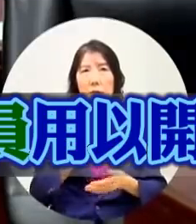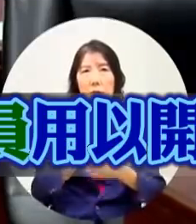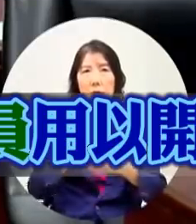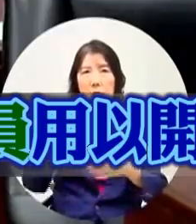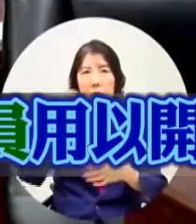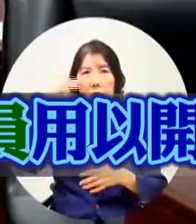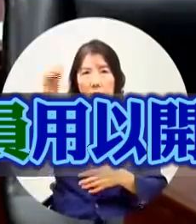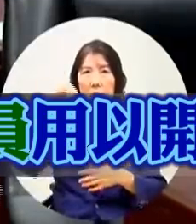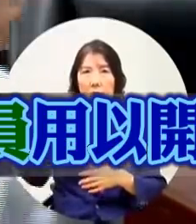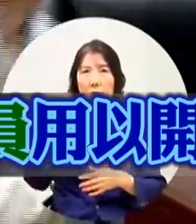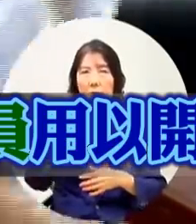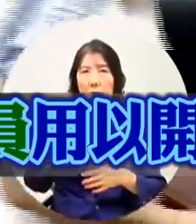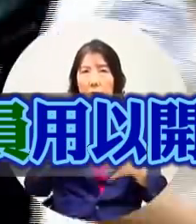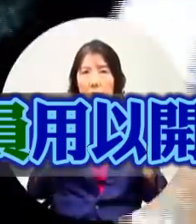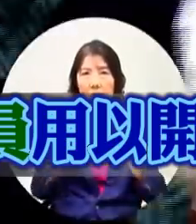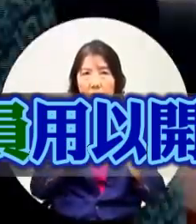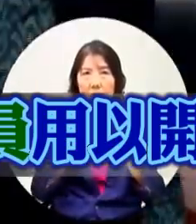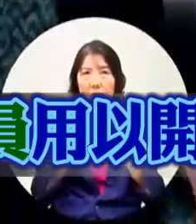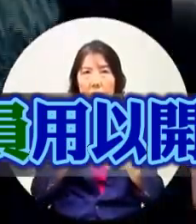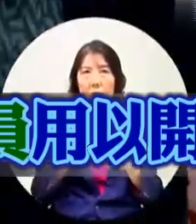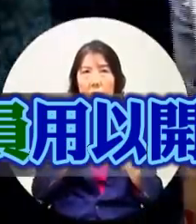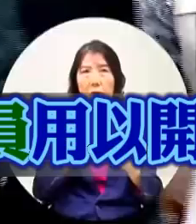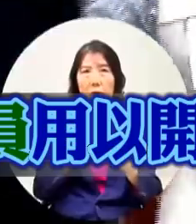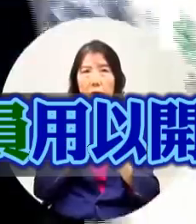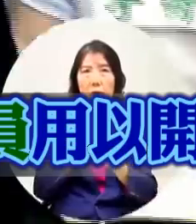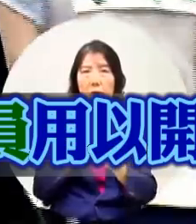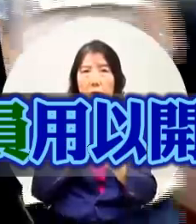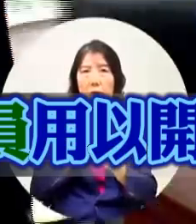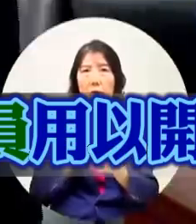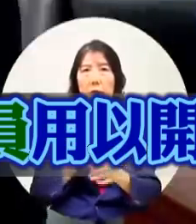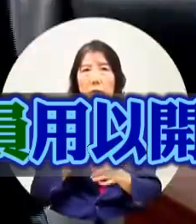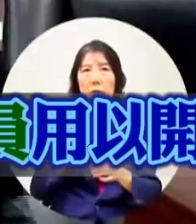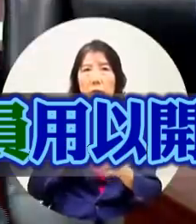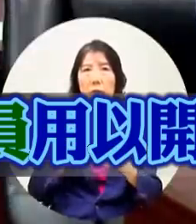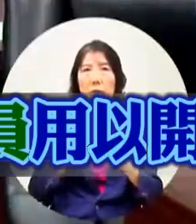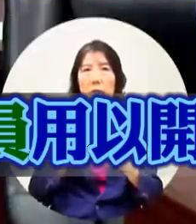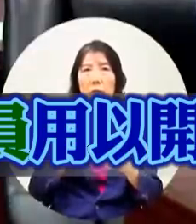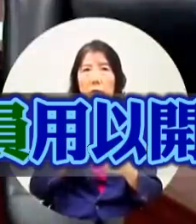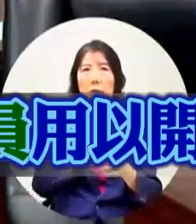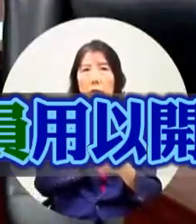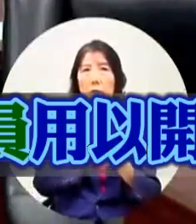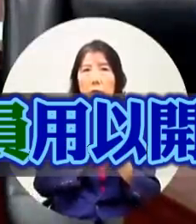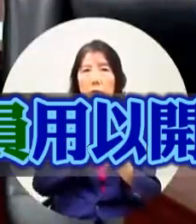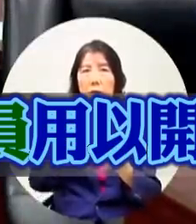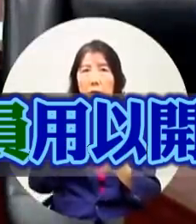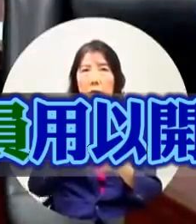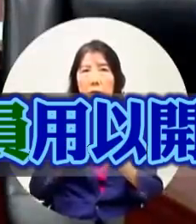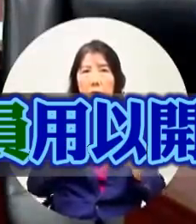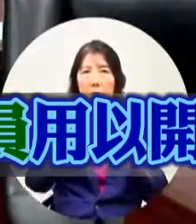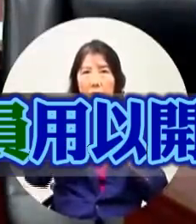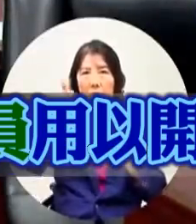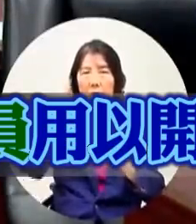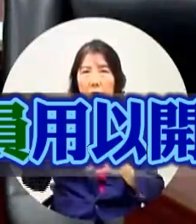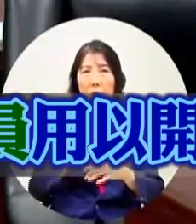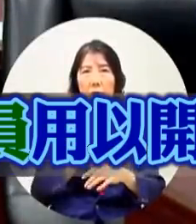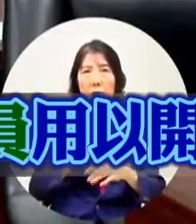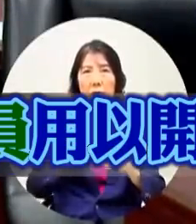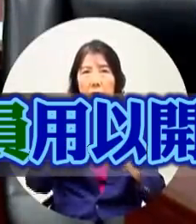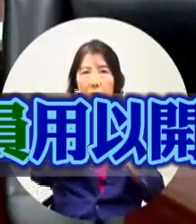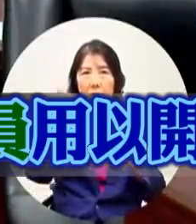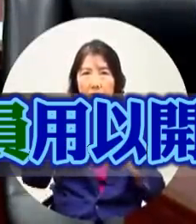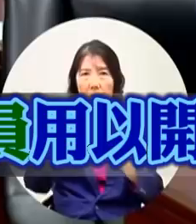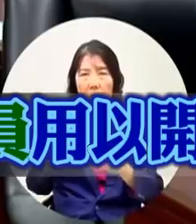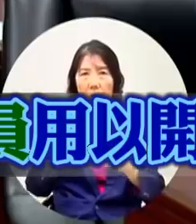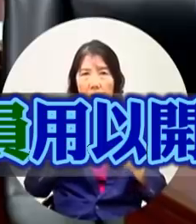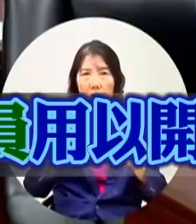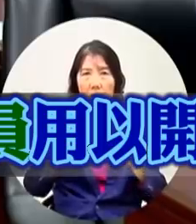间一起来做这个巡打？ 谢谢我们志宏议员，那也谢谢我们市长跟我们议长所有的市